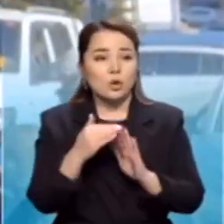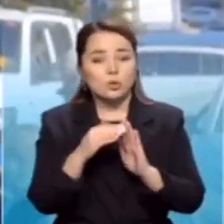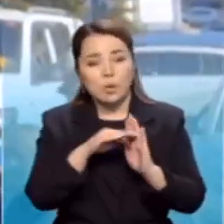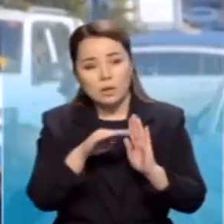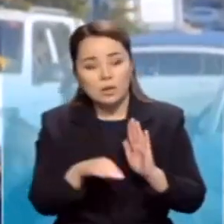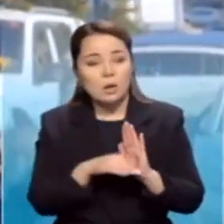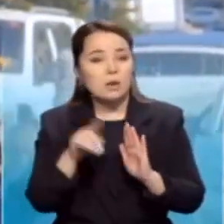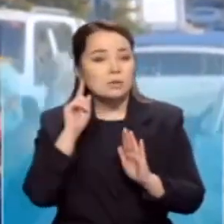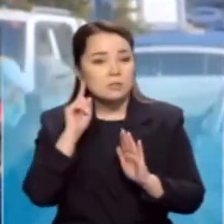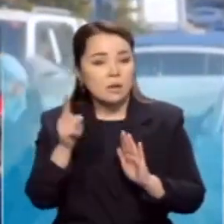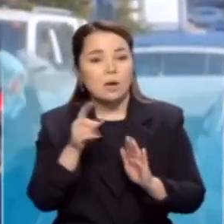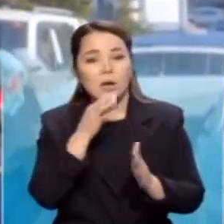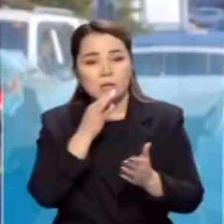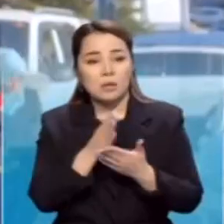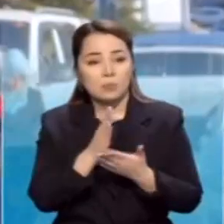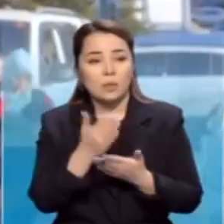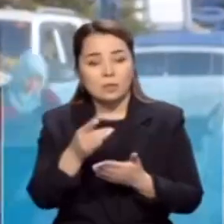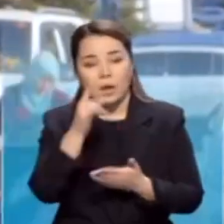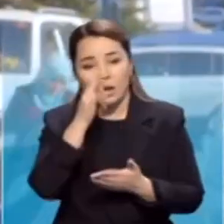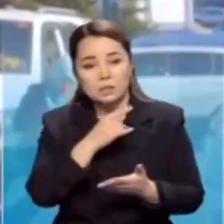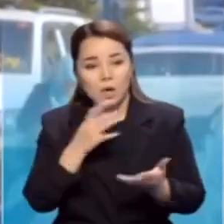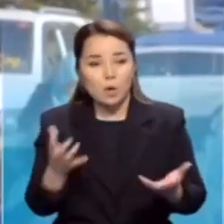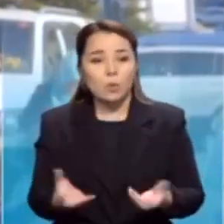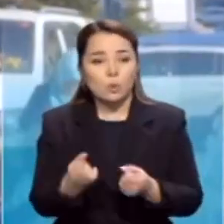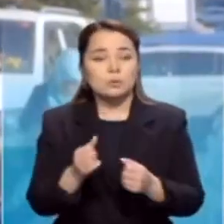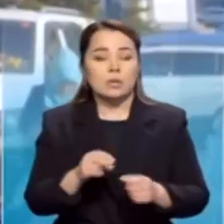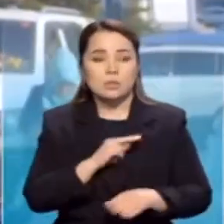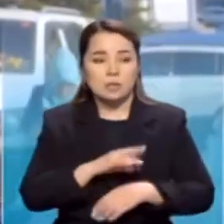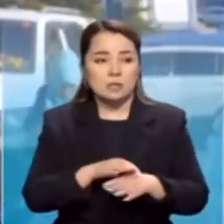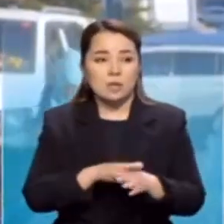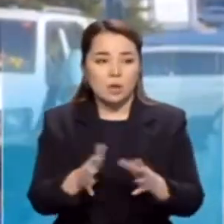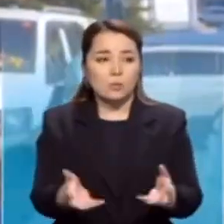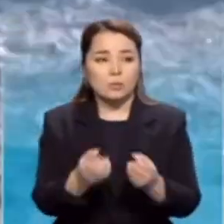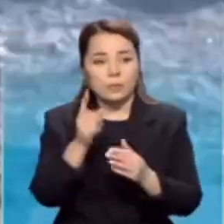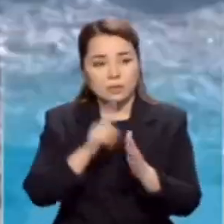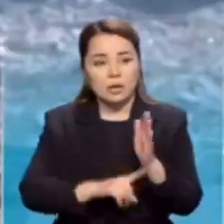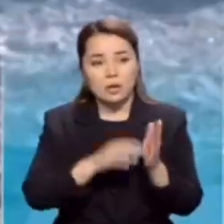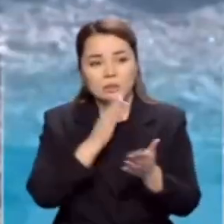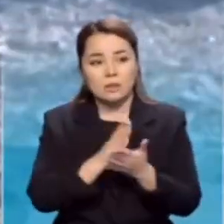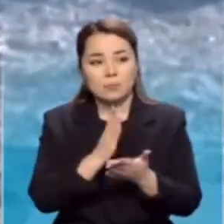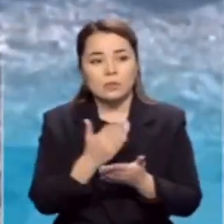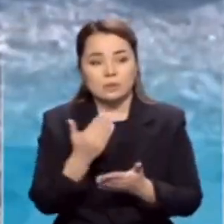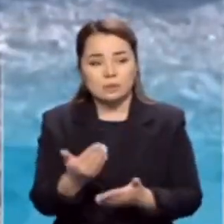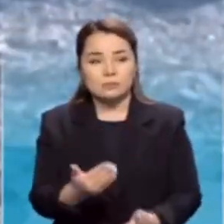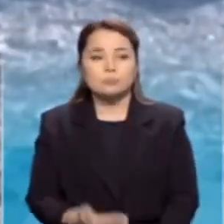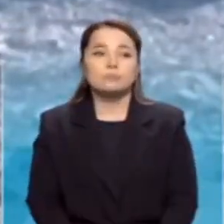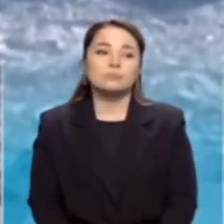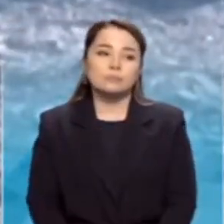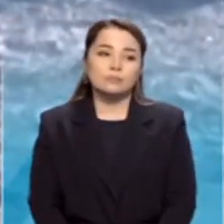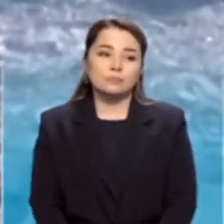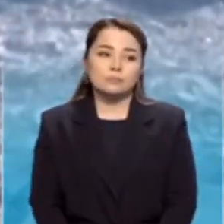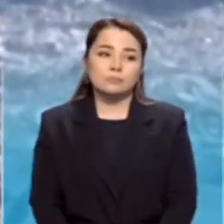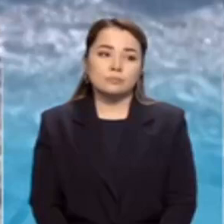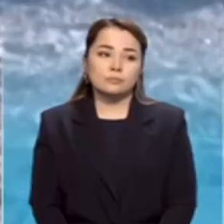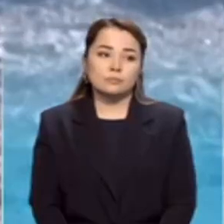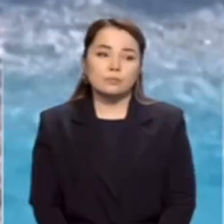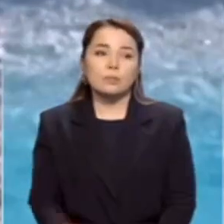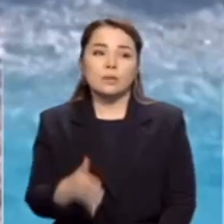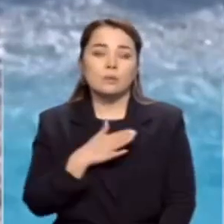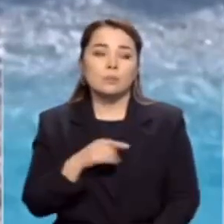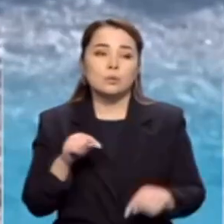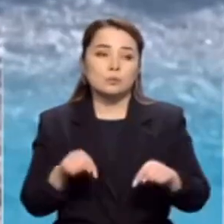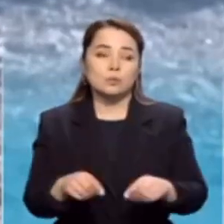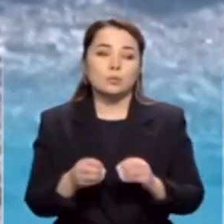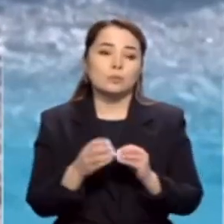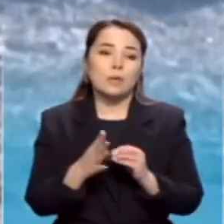астынан дауыс эстилди деп айтты. Казакстандык куткаруучулар айналысып жатыр. Солор куткарат деп сенем. So I'm representing for Biz aslında